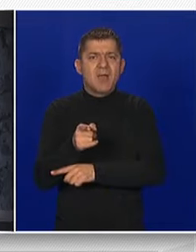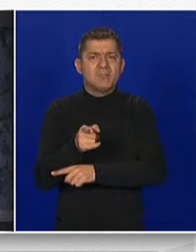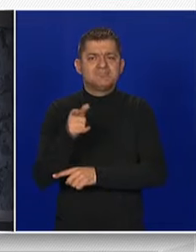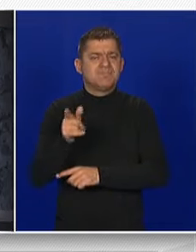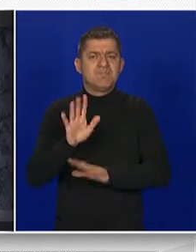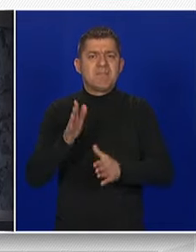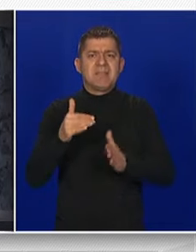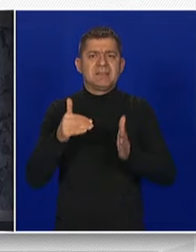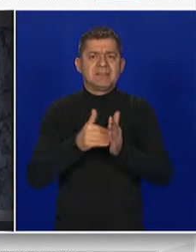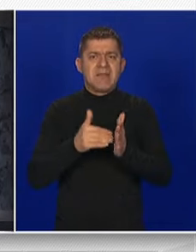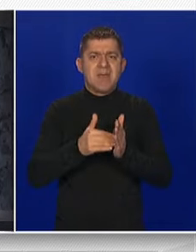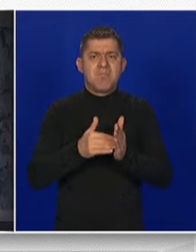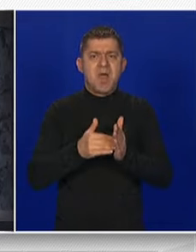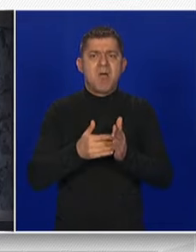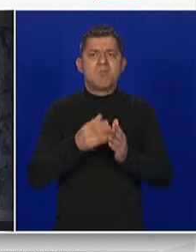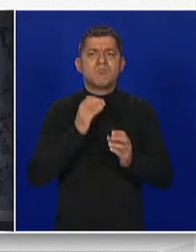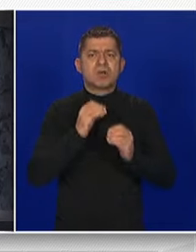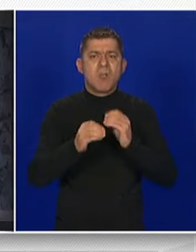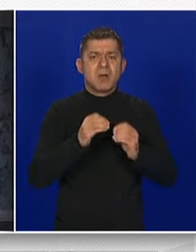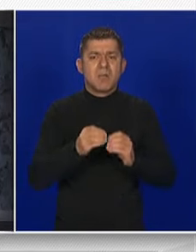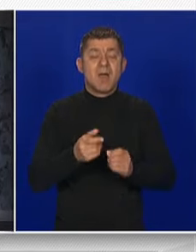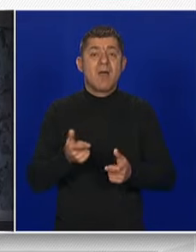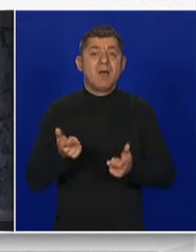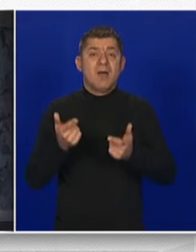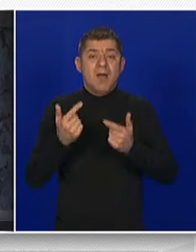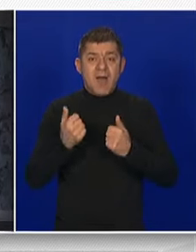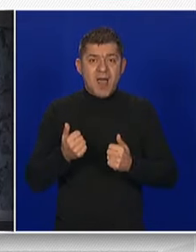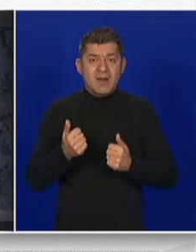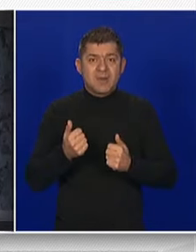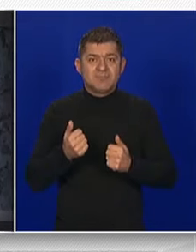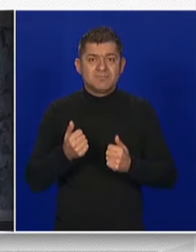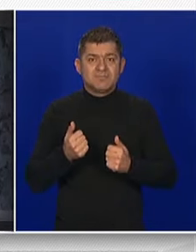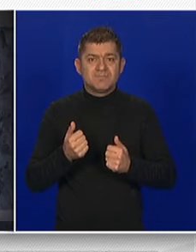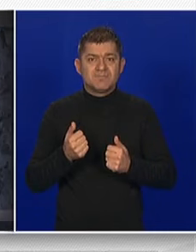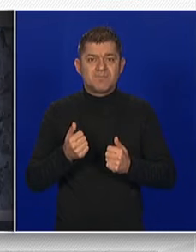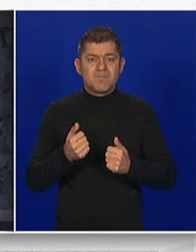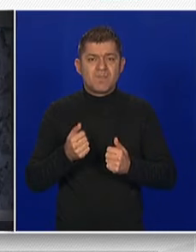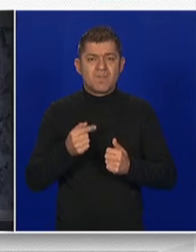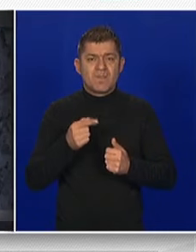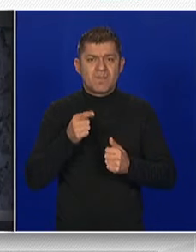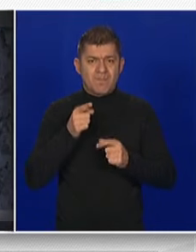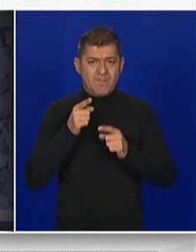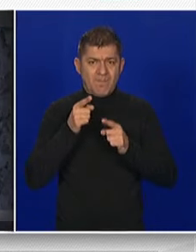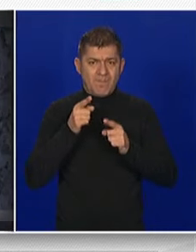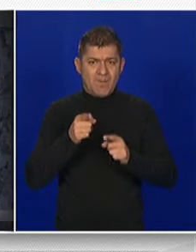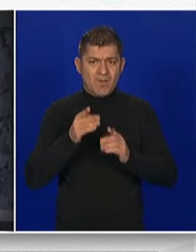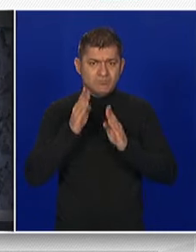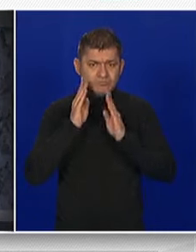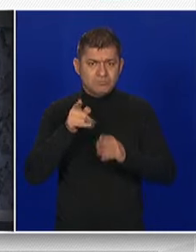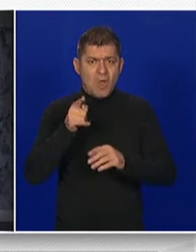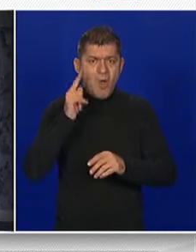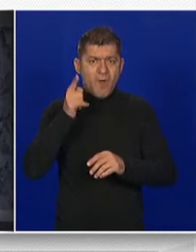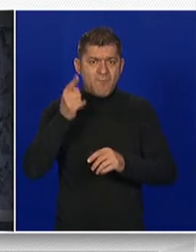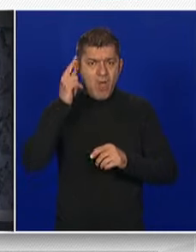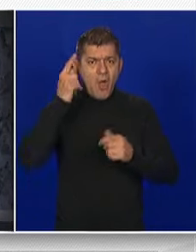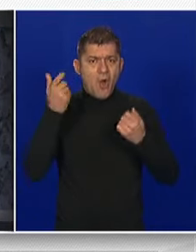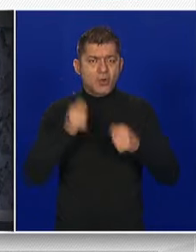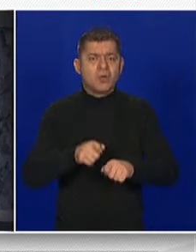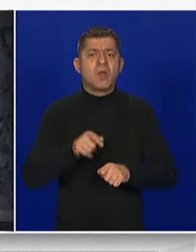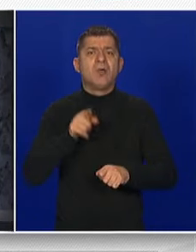trebalo biti problem. Međutim, za provedbu te odluke su prije